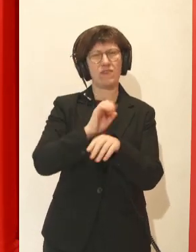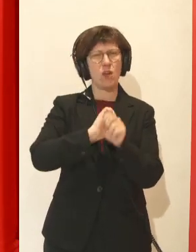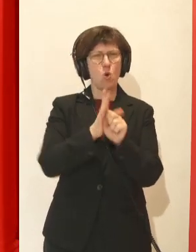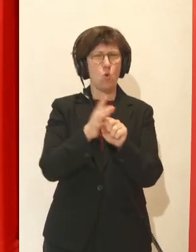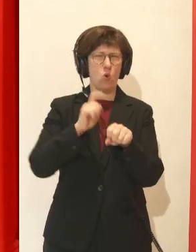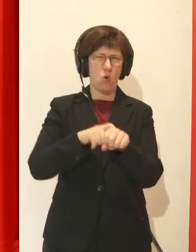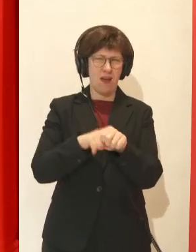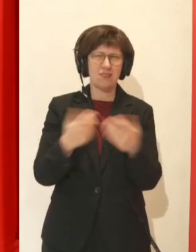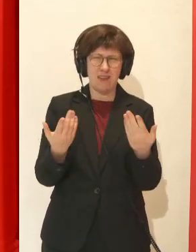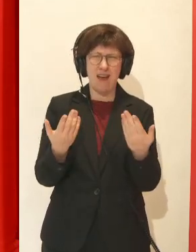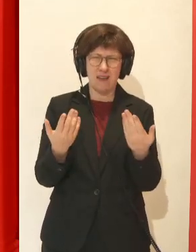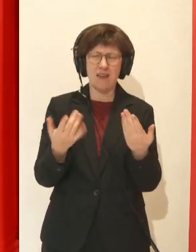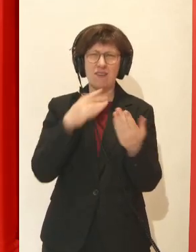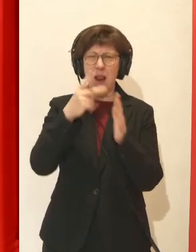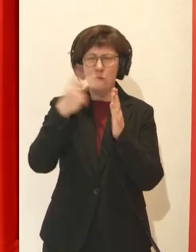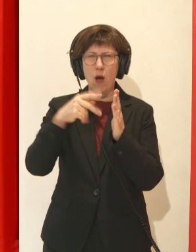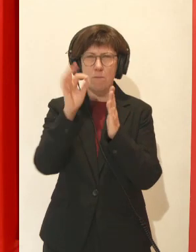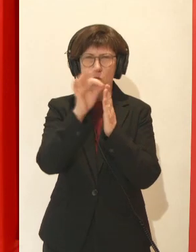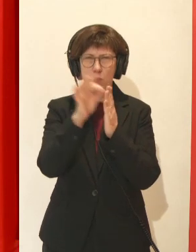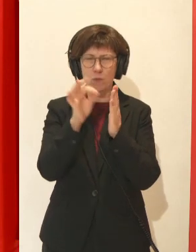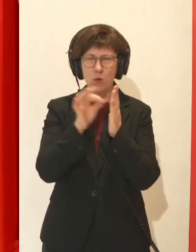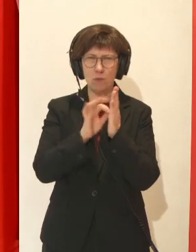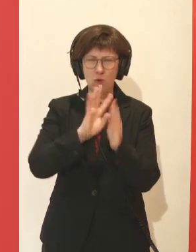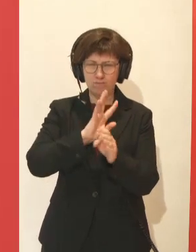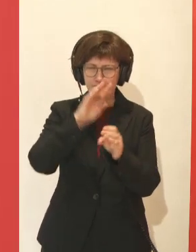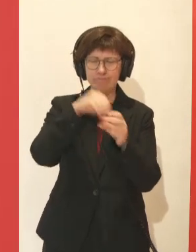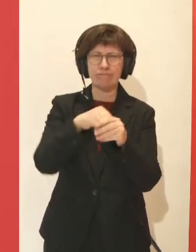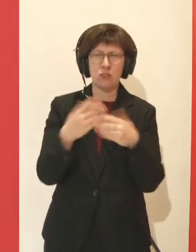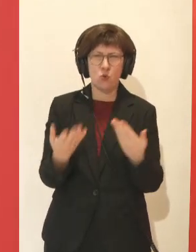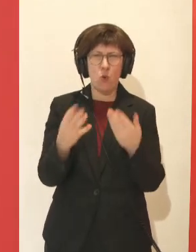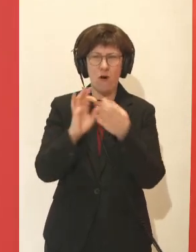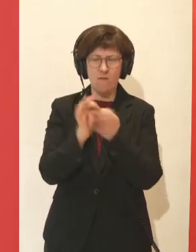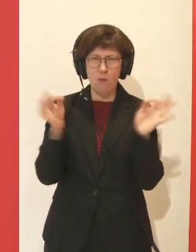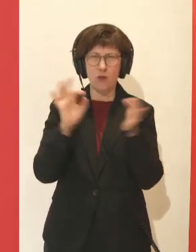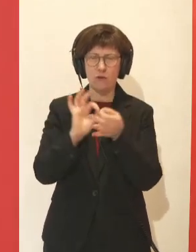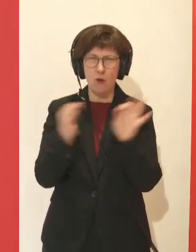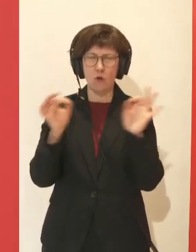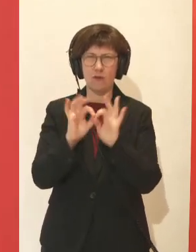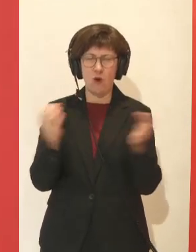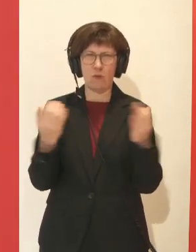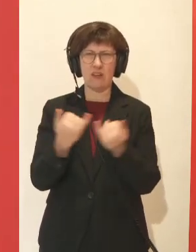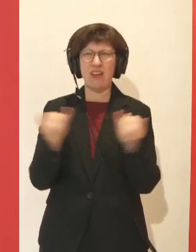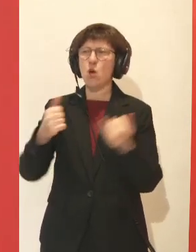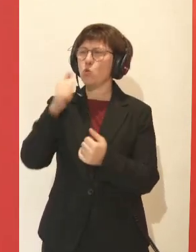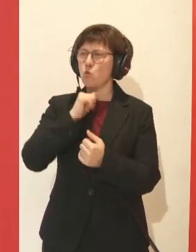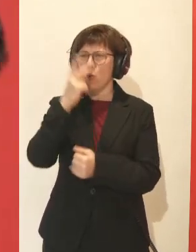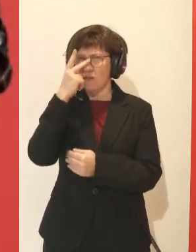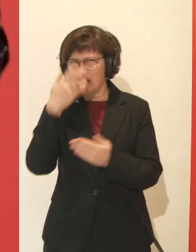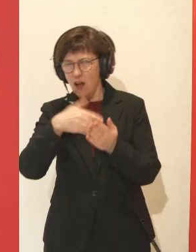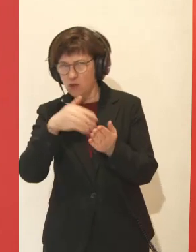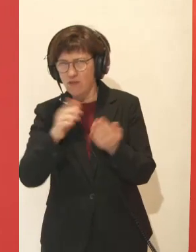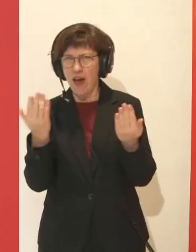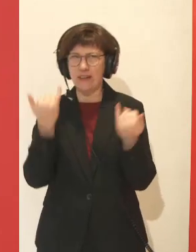Also viele Programmpunkte sind daraus entstanden oder so formuliert. Wie geht es eigentlich mit der Jugend weiter, die jetzt